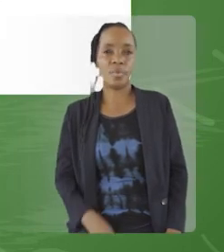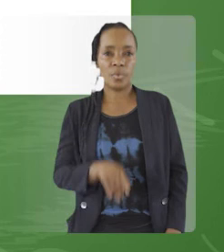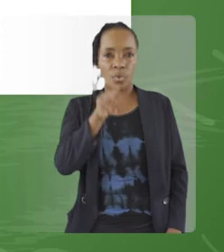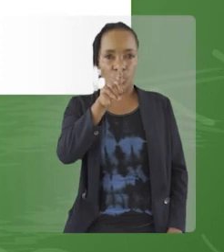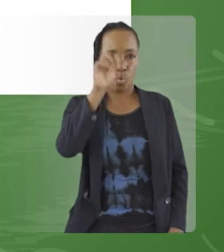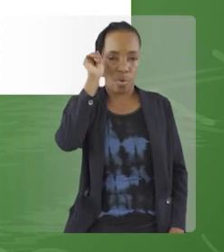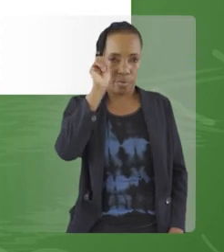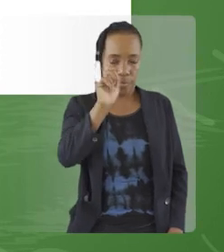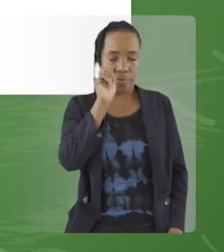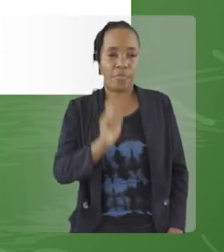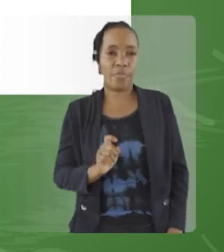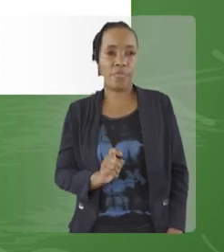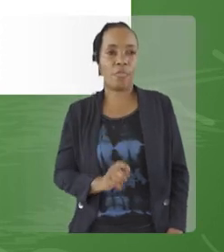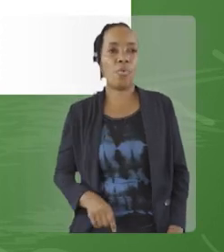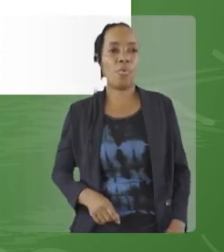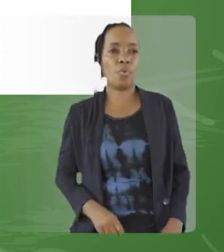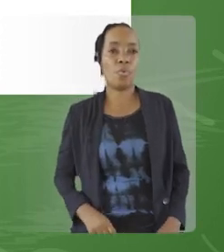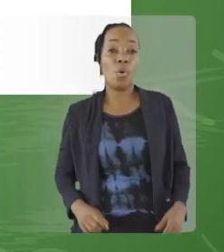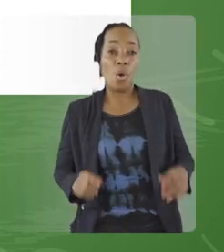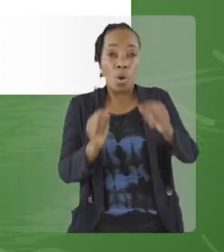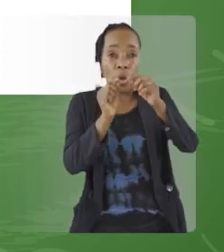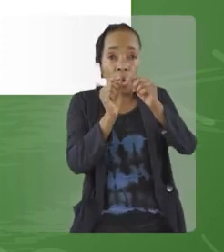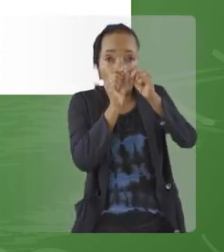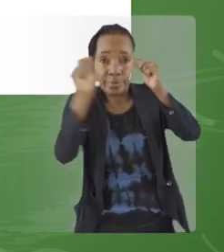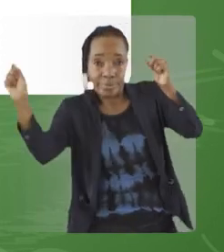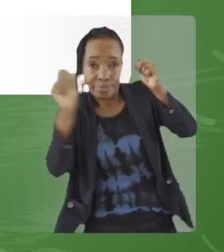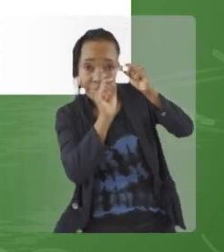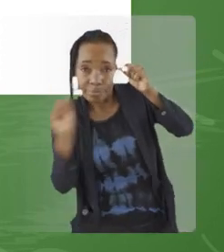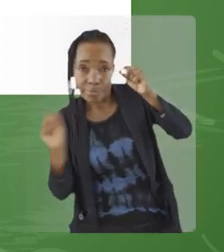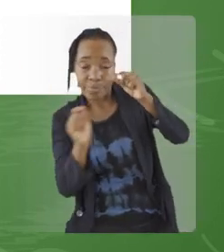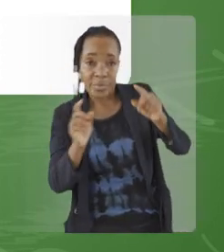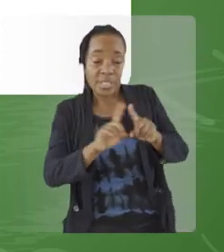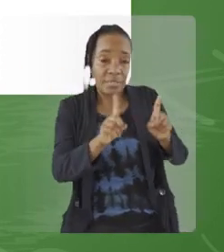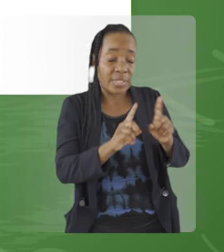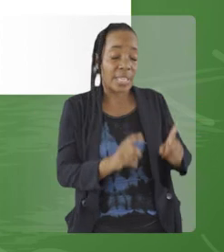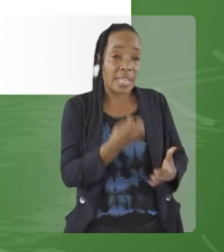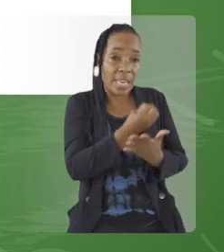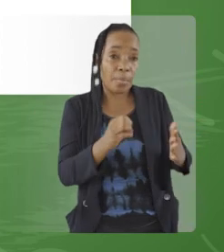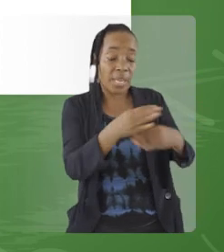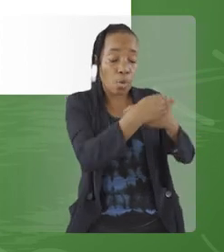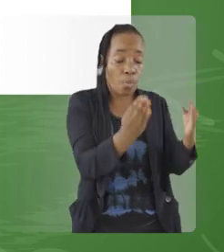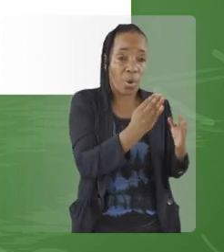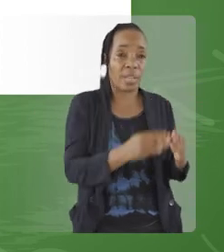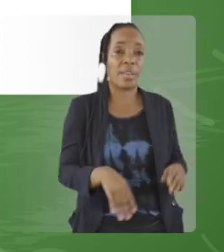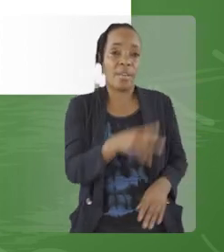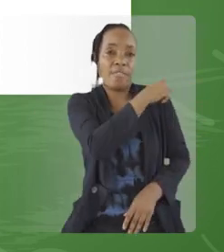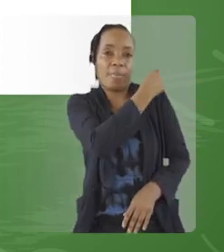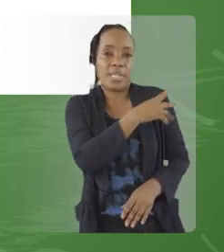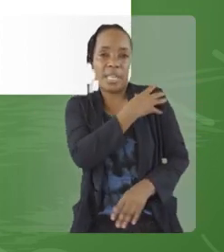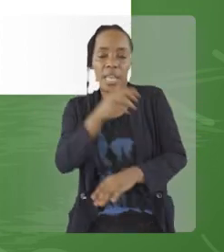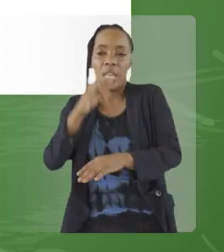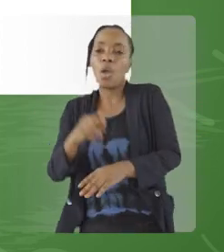Relie ces éléments de la boîte pharmaceutique à leur rôle. À gauche, nous